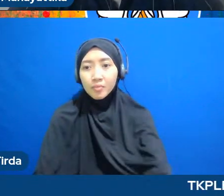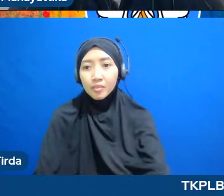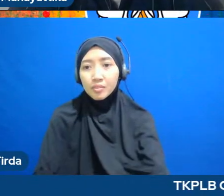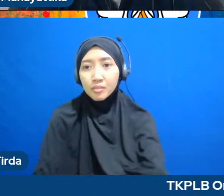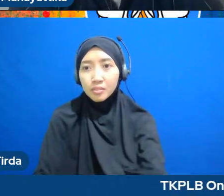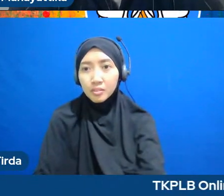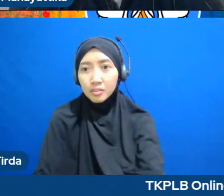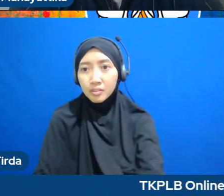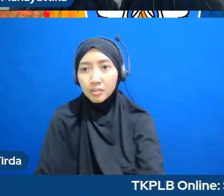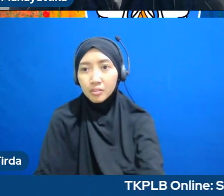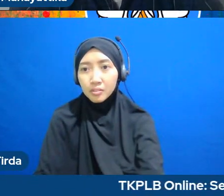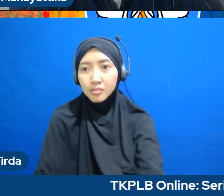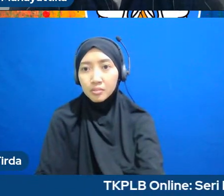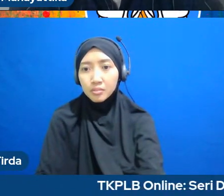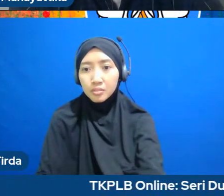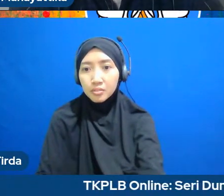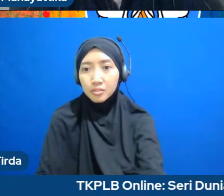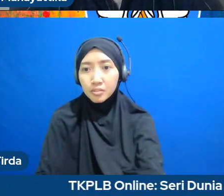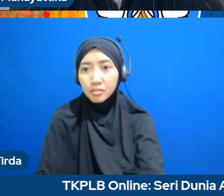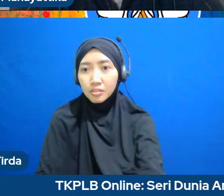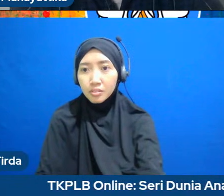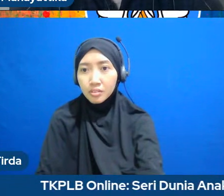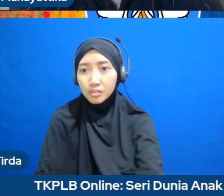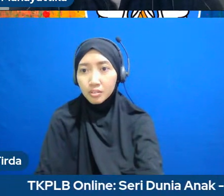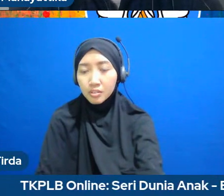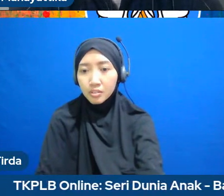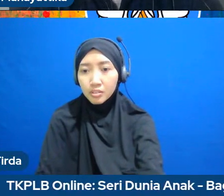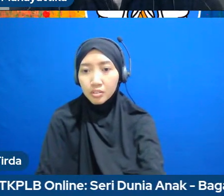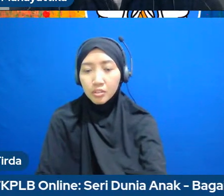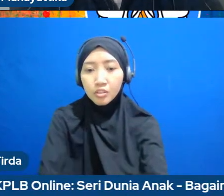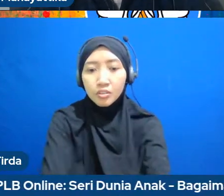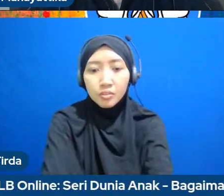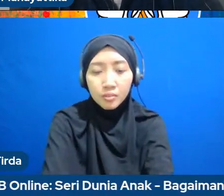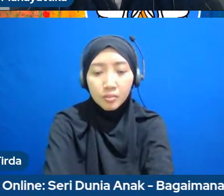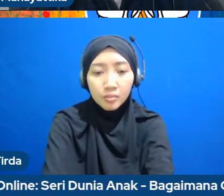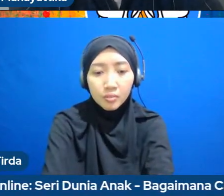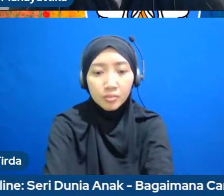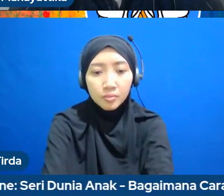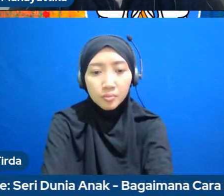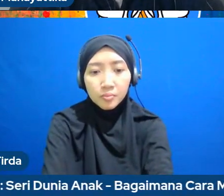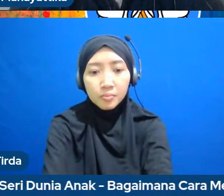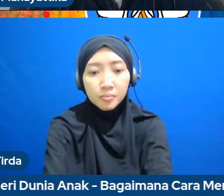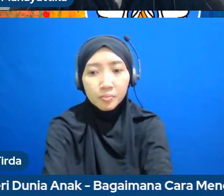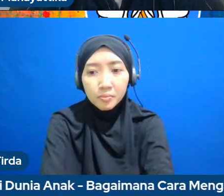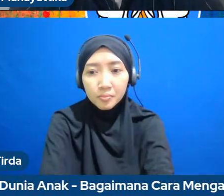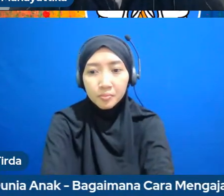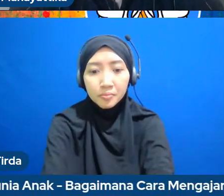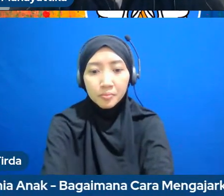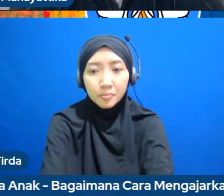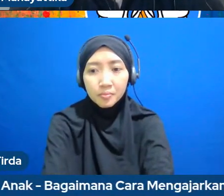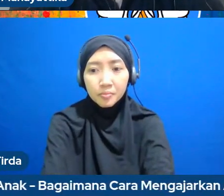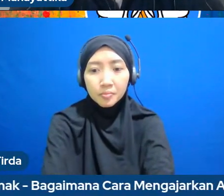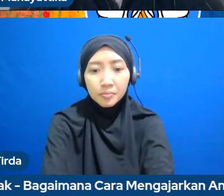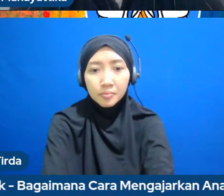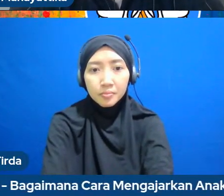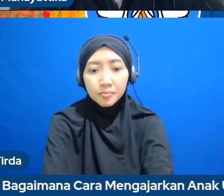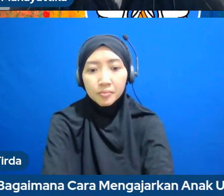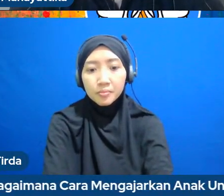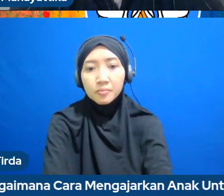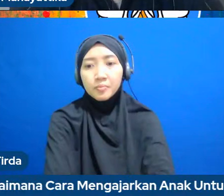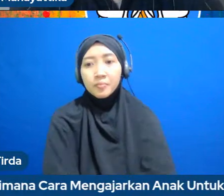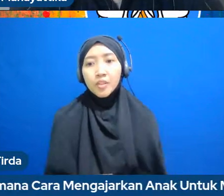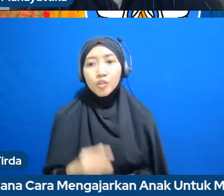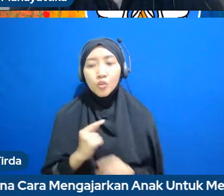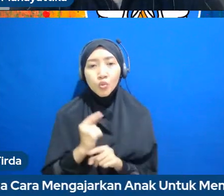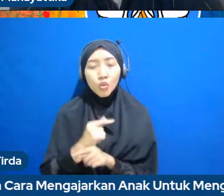tahu, anak-anak kan belum tahu ya ini ekspresi saya emosinya apa gitu ya. Jadi apa, terus kemudian juga tadi